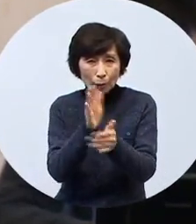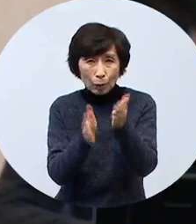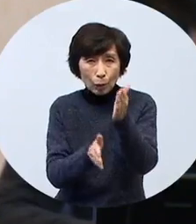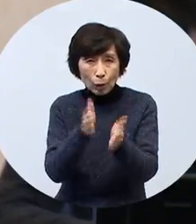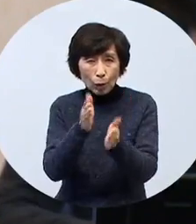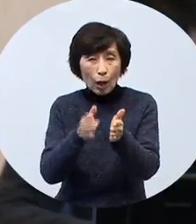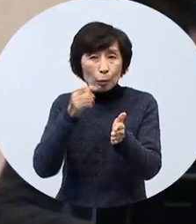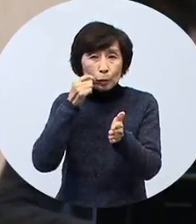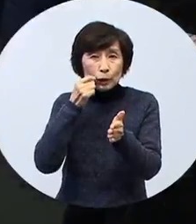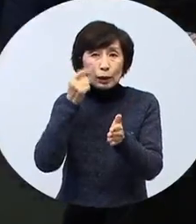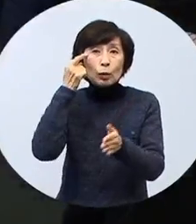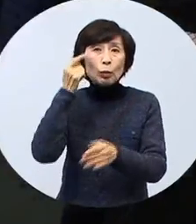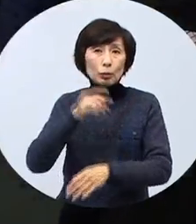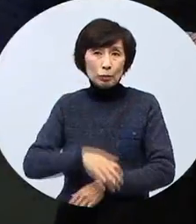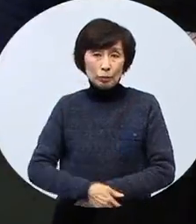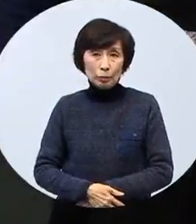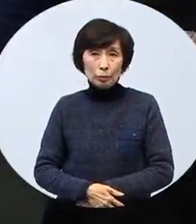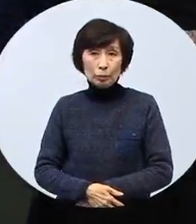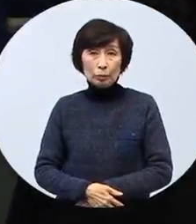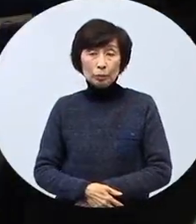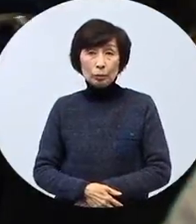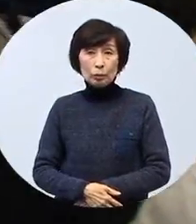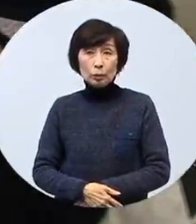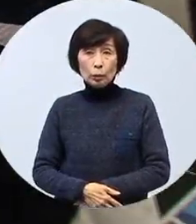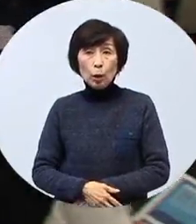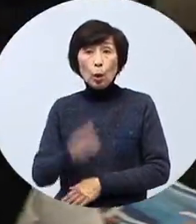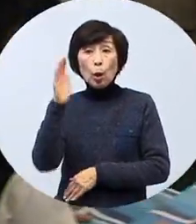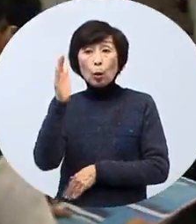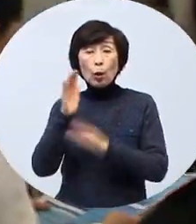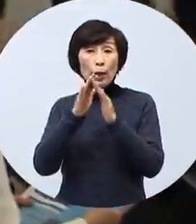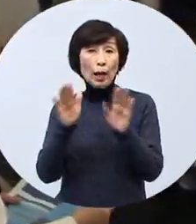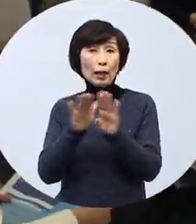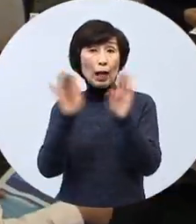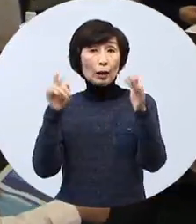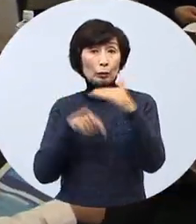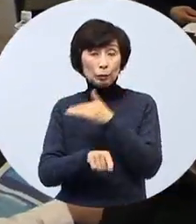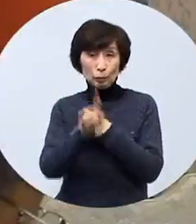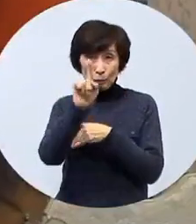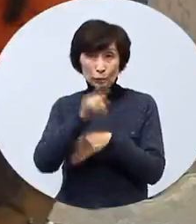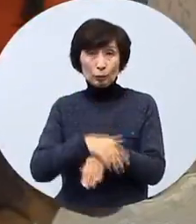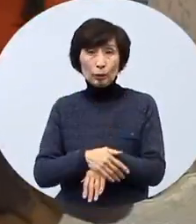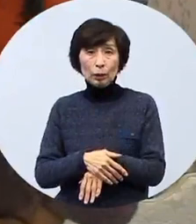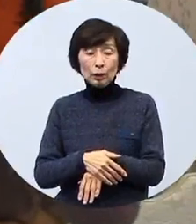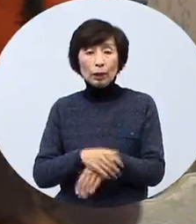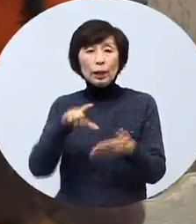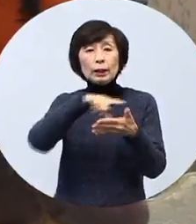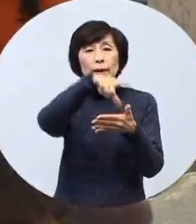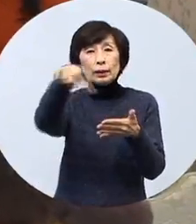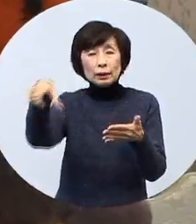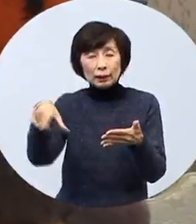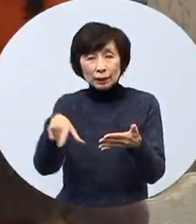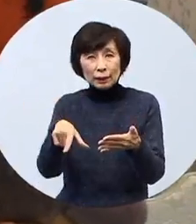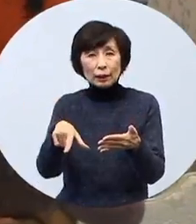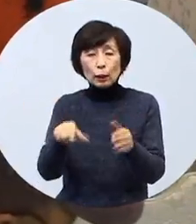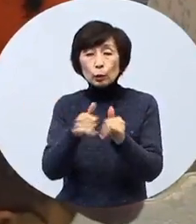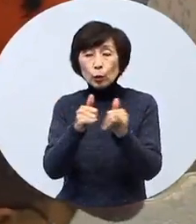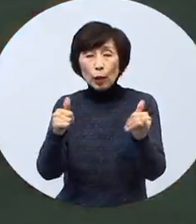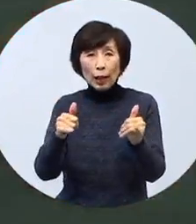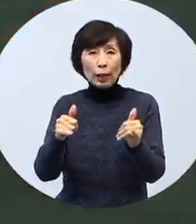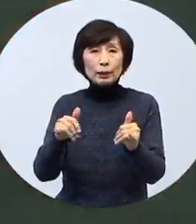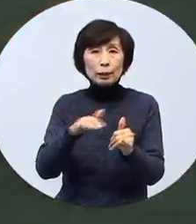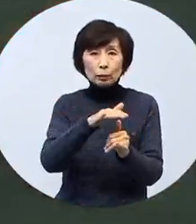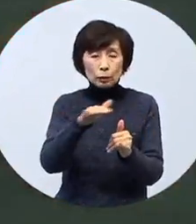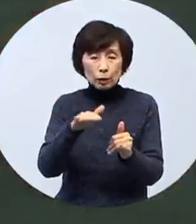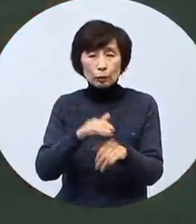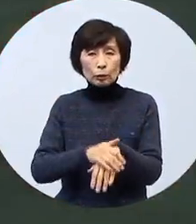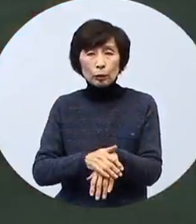だと思うんですね。 どうして今回この講演会を開催されたんですか？ 地域で障害者のことを少